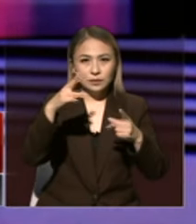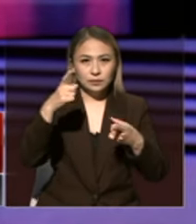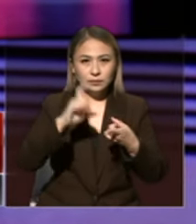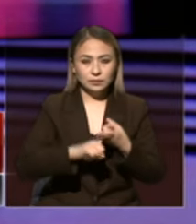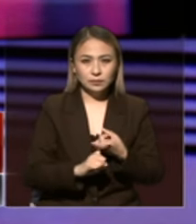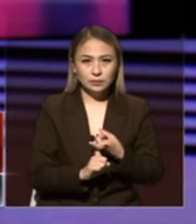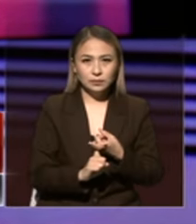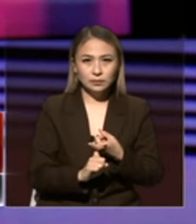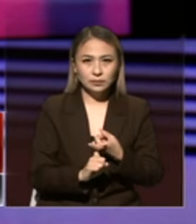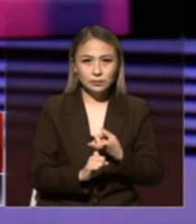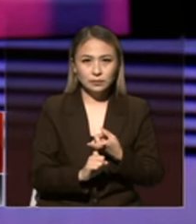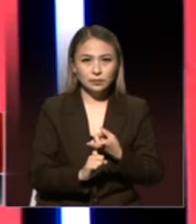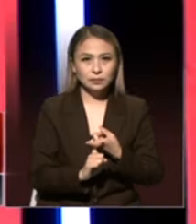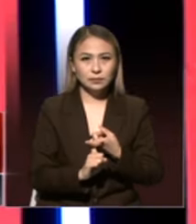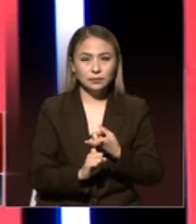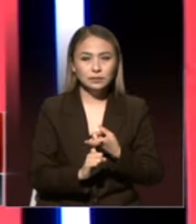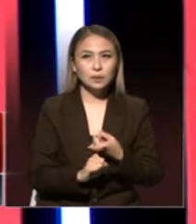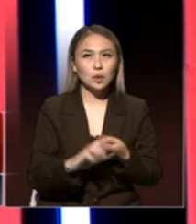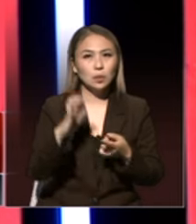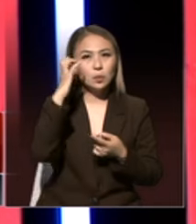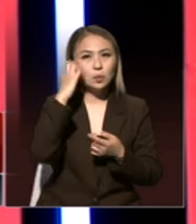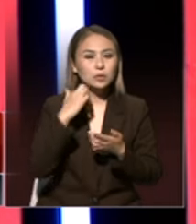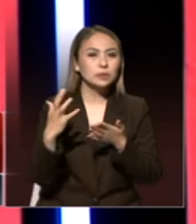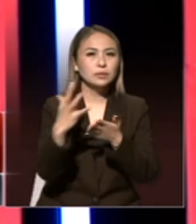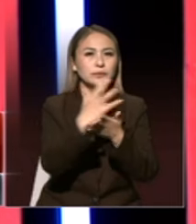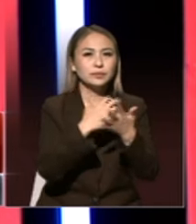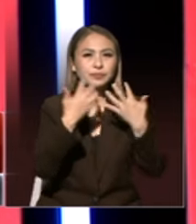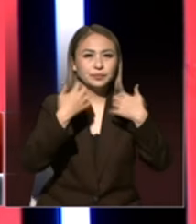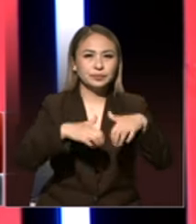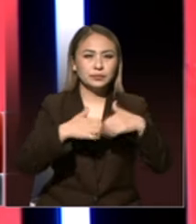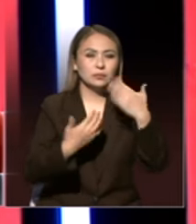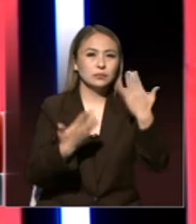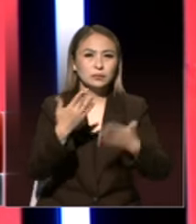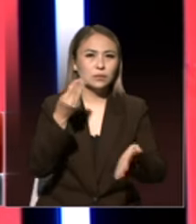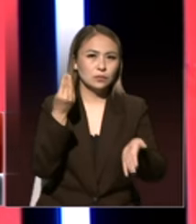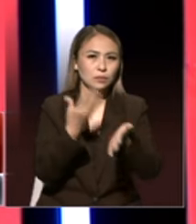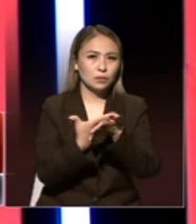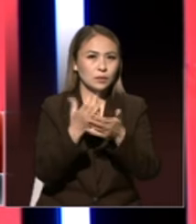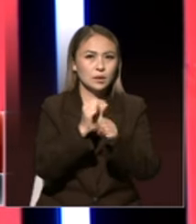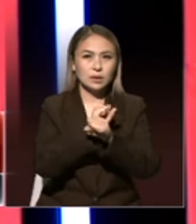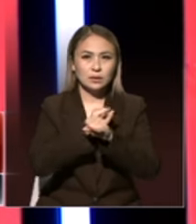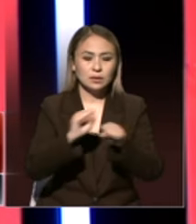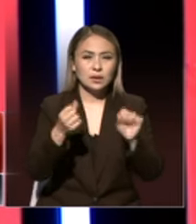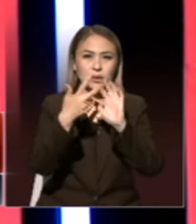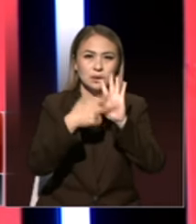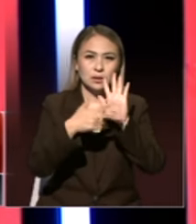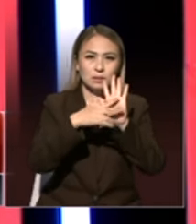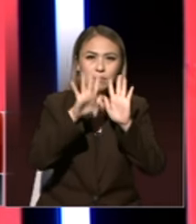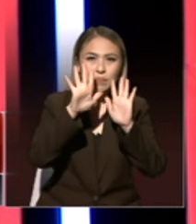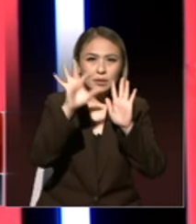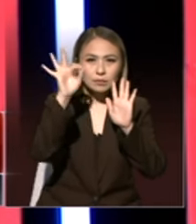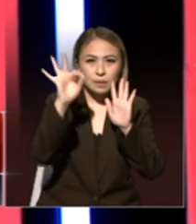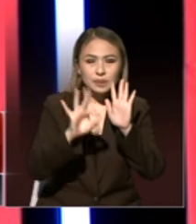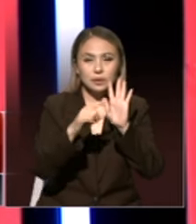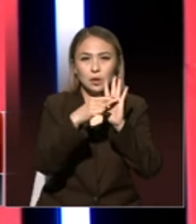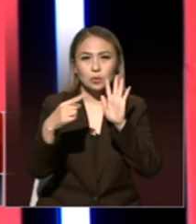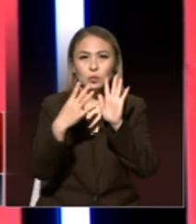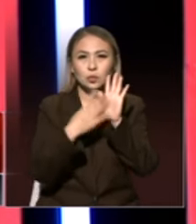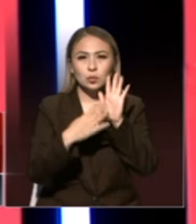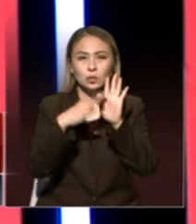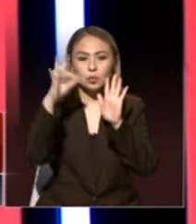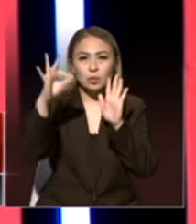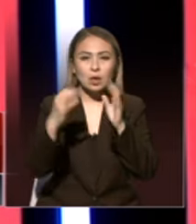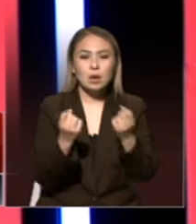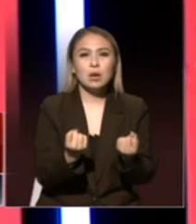туады, өтіл алымның барлығын есеп құнын шығарсақ, бұлай қымбаттамау керек еді. 85%-ке, 90%-ке. Бұл